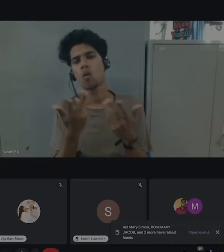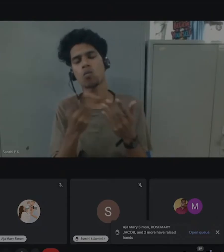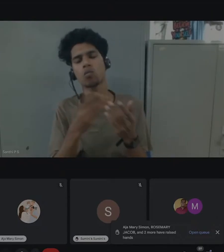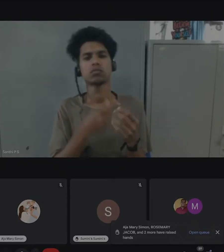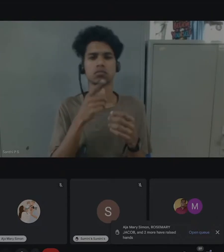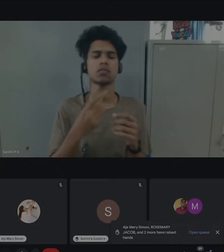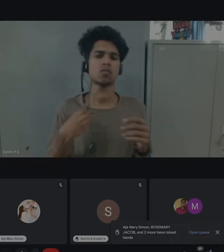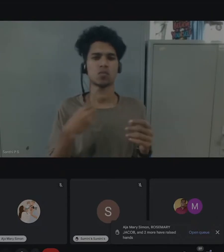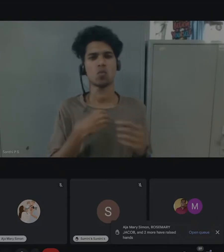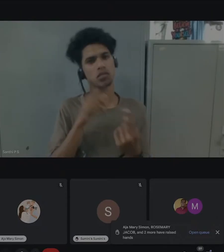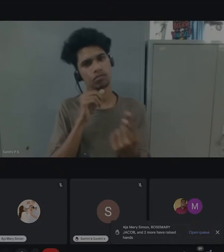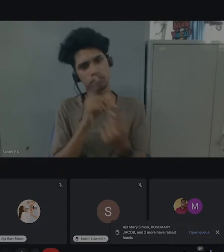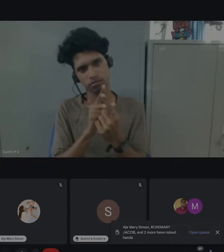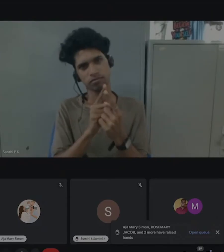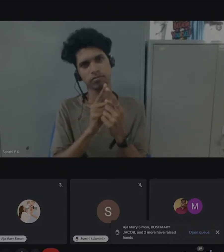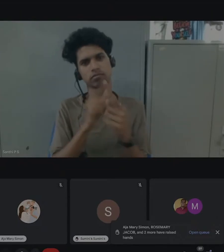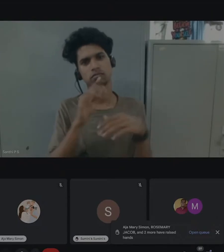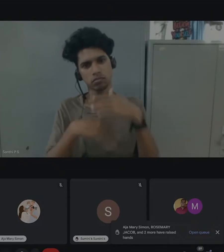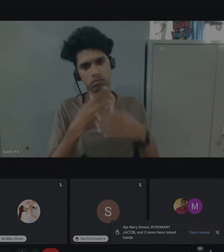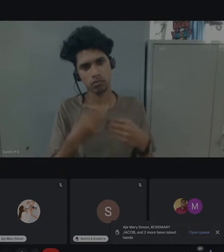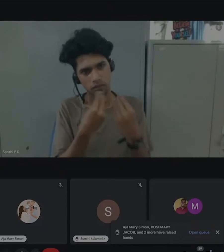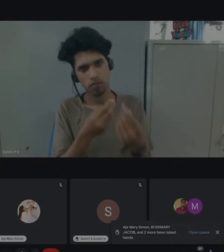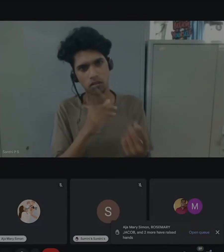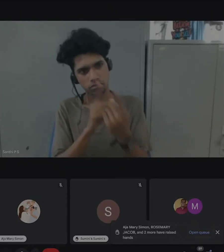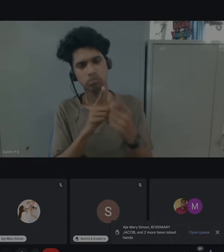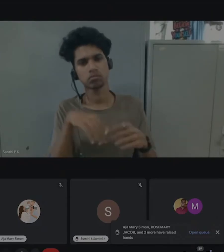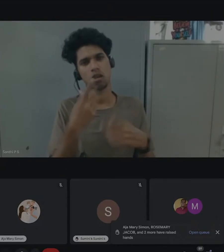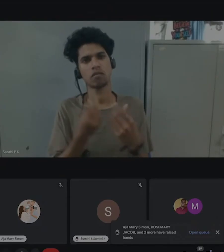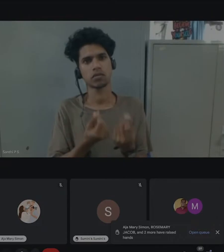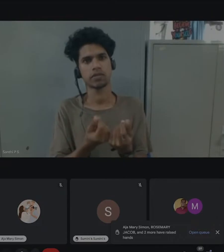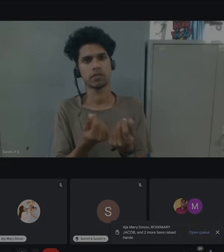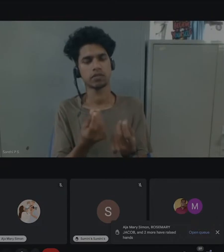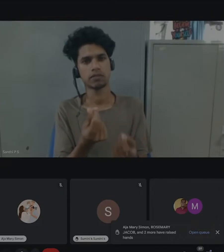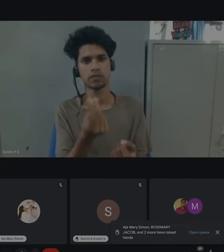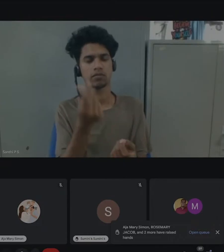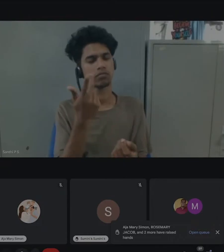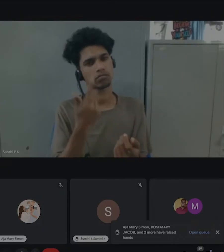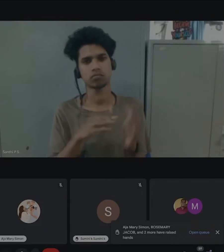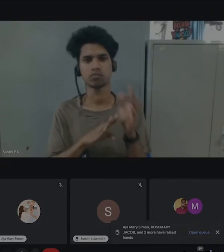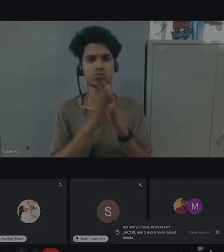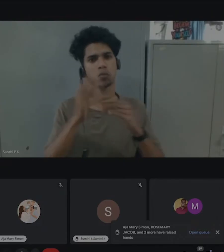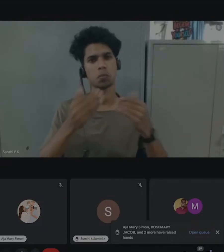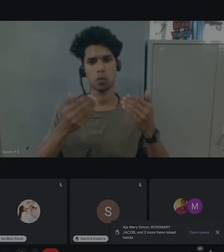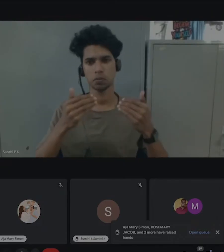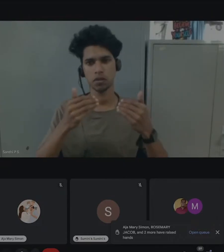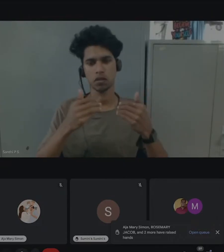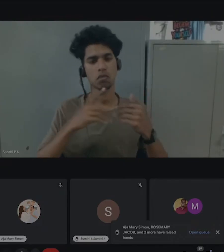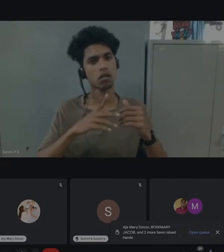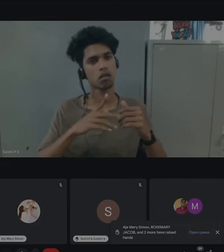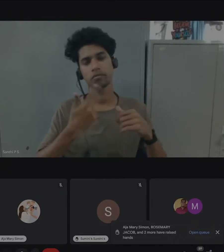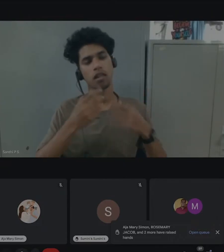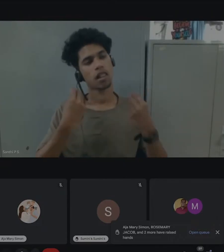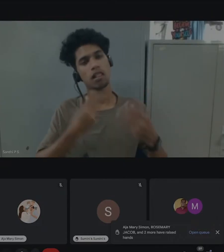ഒന്ന് പ്രൊവൈഡ് ചെയ്തുകയാണെങ്കിൽ ഇതൊന്ന് കുറച്ച് സ്പീഡപ്പ് ആക്കി എടുക്കാൻ നമുക്ക് സാധിക്കും. കാര്യം തെറപ്പി ഒന്നും ഇല്ലാതെ മുന്നോട്ട് പോവുകയാണെങ്കിൽ അതിന്റെ